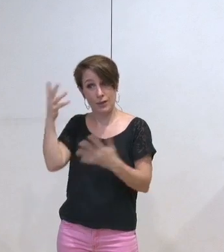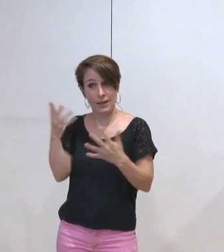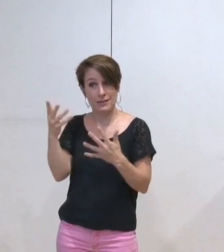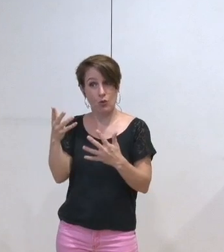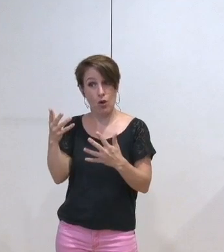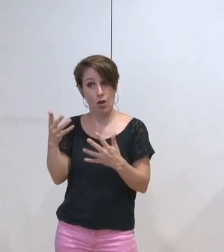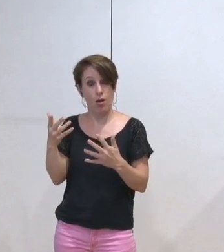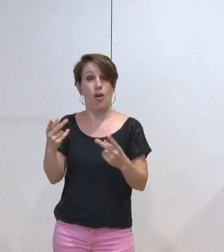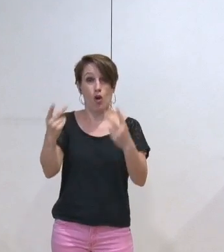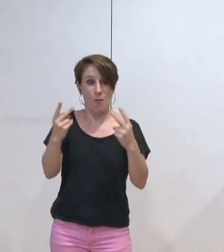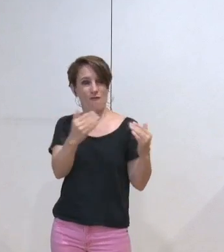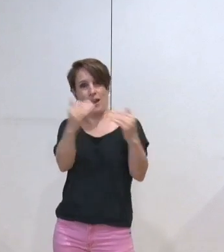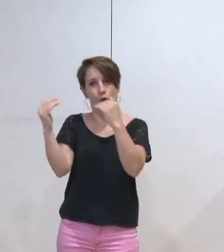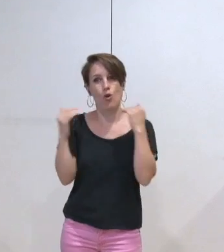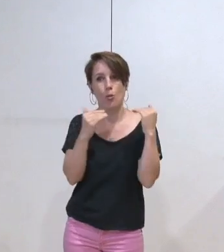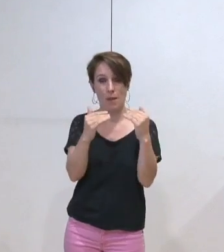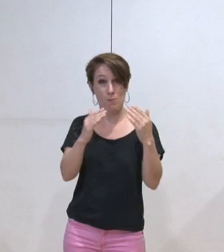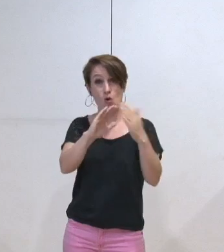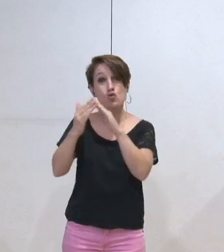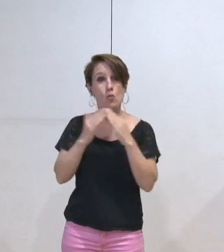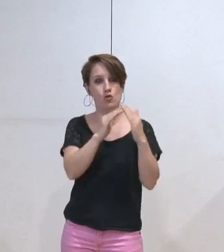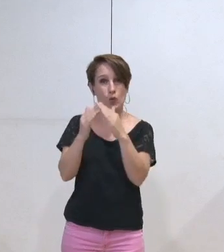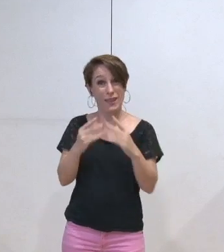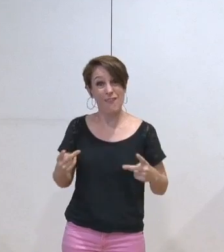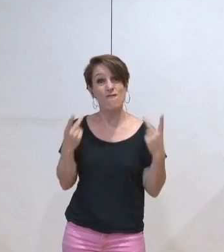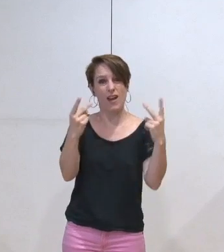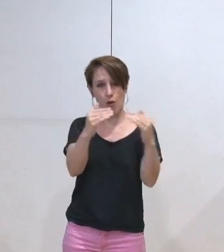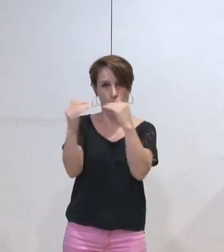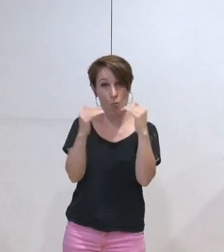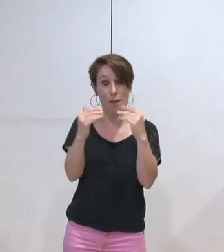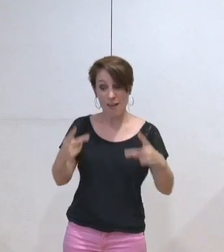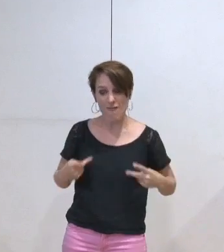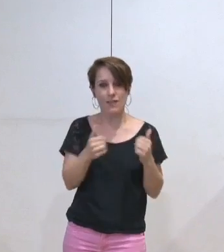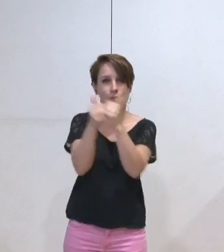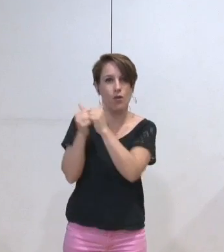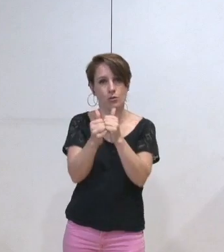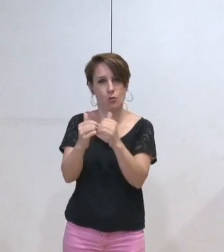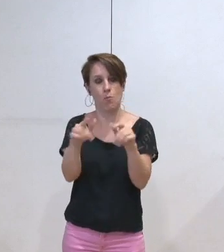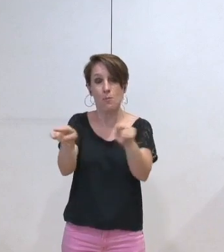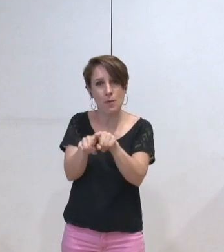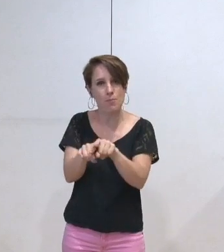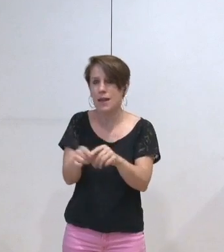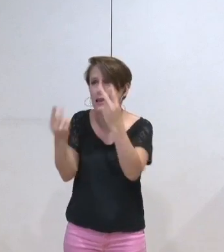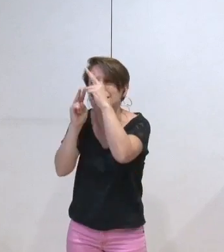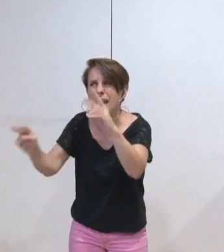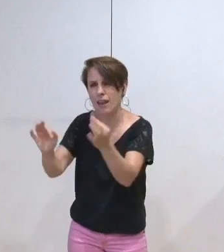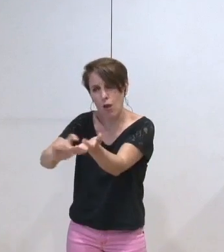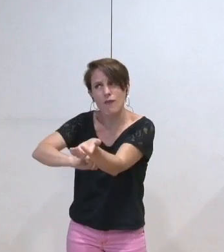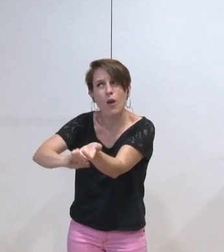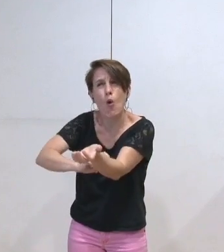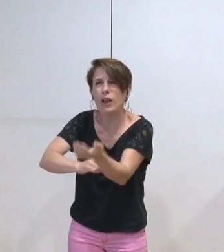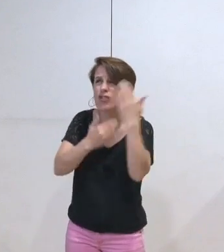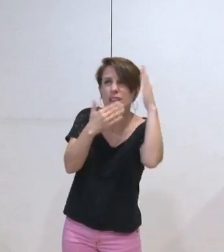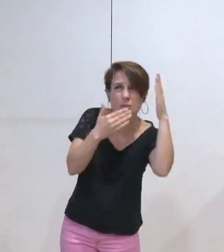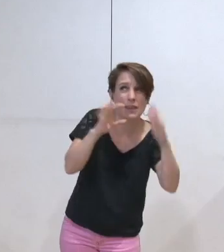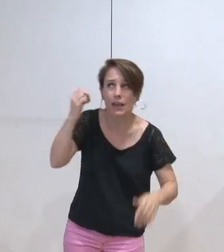une communauté de valeur et sur une communauté justement de vivre ensemble et donc ça n'est pas la qualification ou l'origine immigré ou pas des Français qui